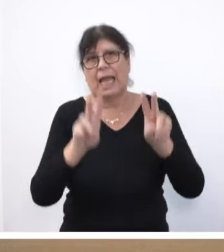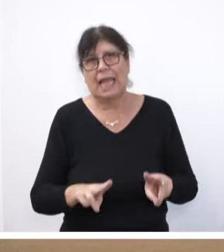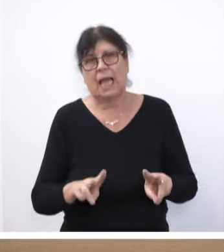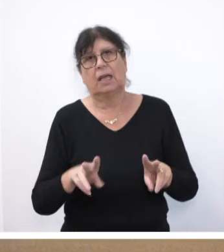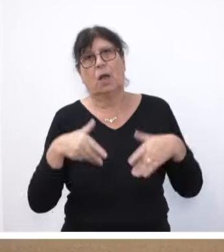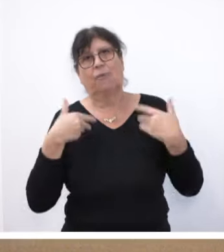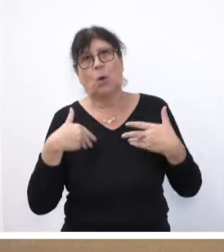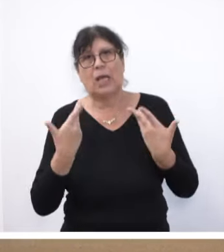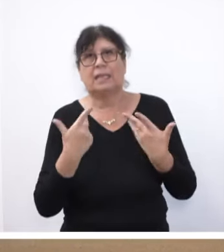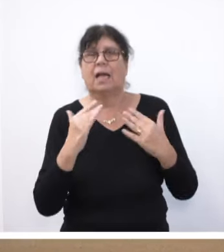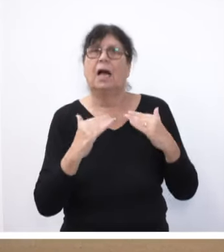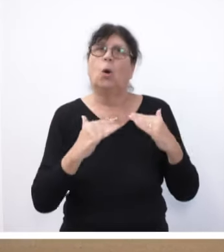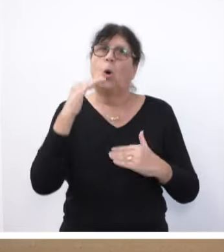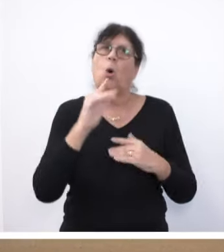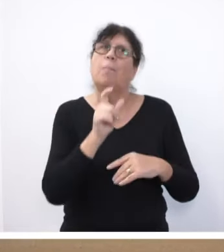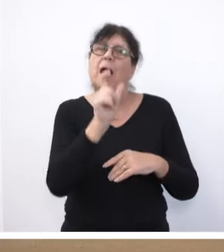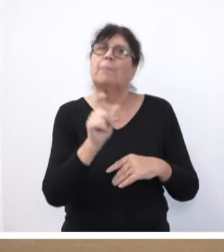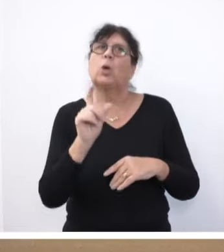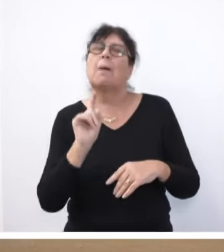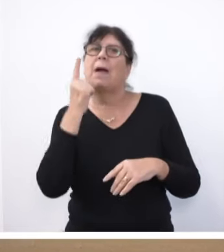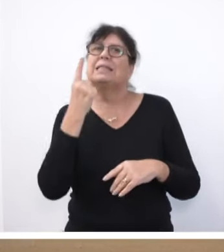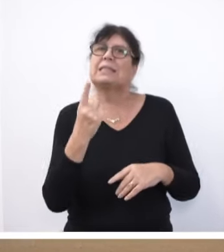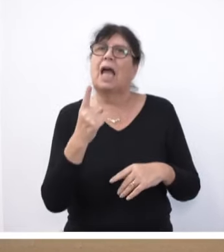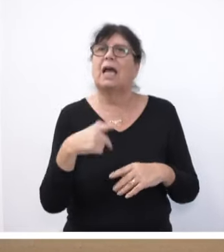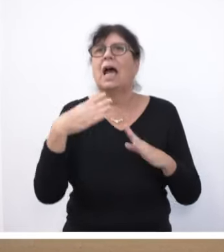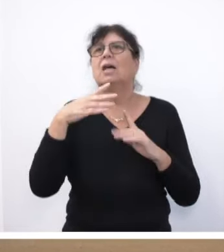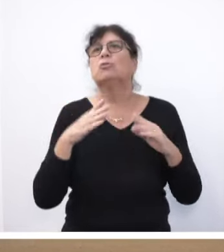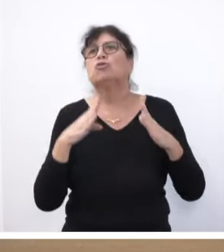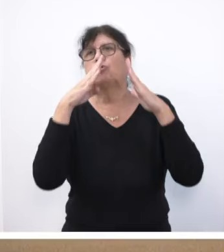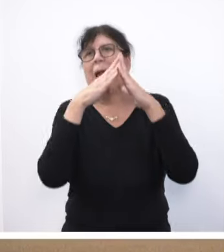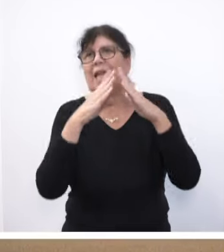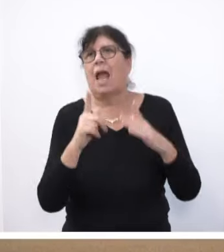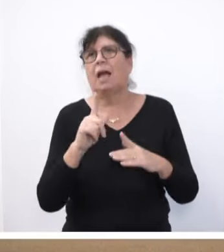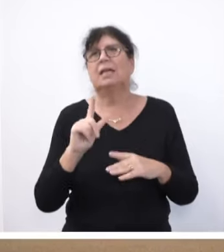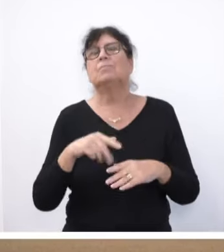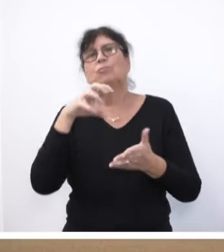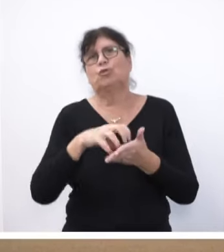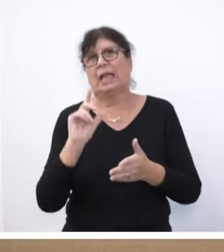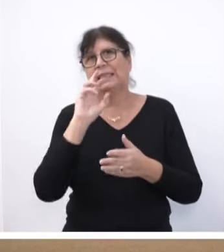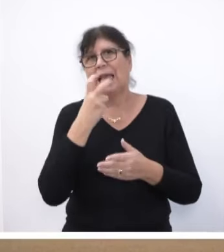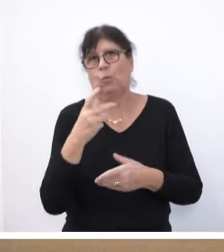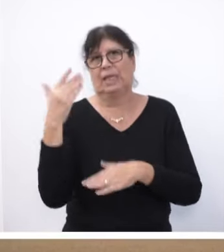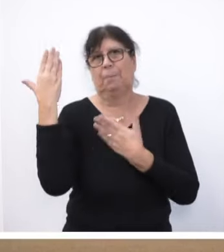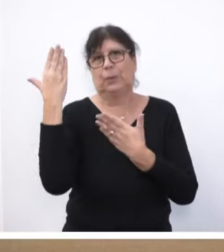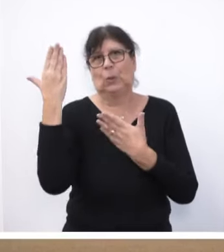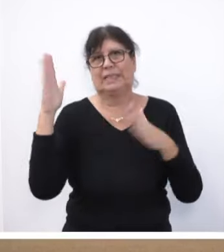Freude, den Oberbürgermeister der Stadt Saarlouis, Marc Speicher, hier herzlich zu begrüßen.